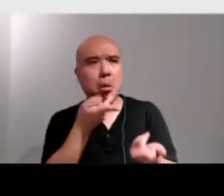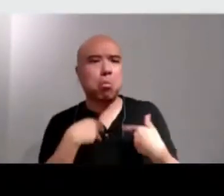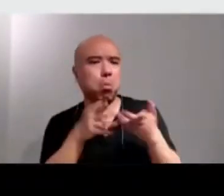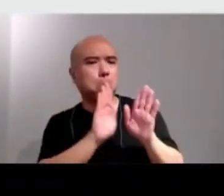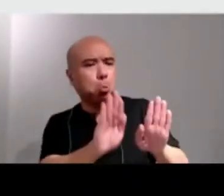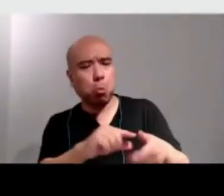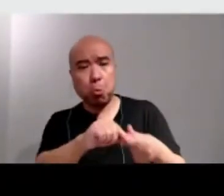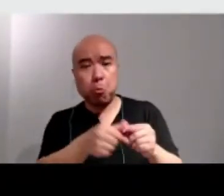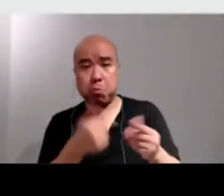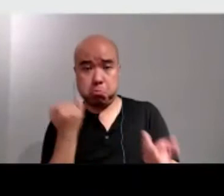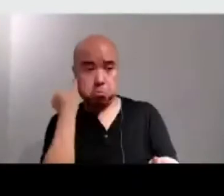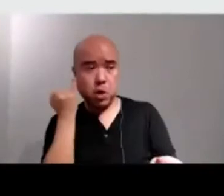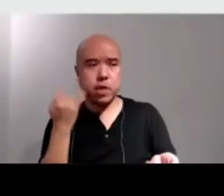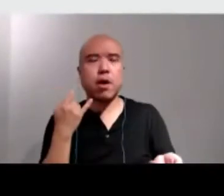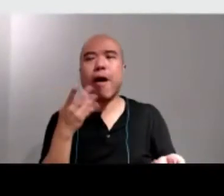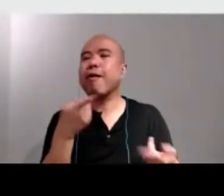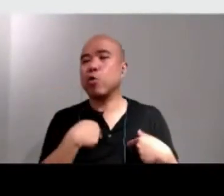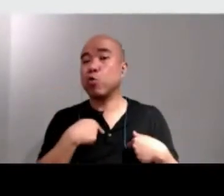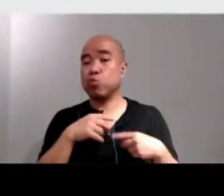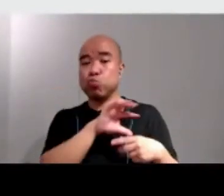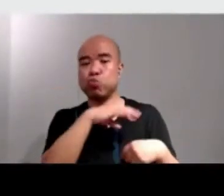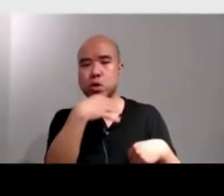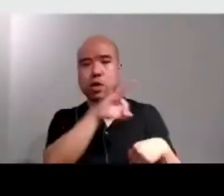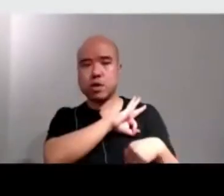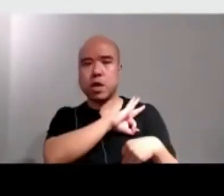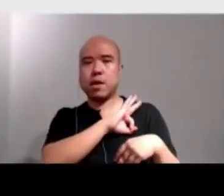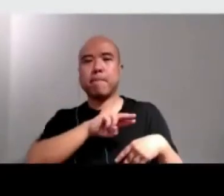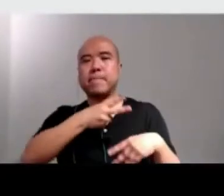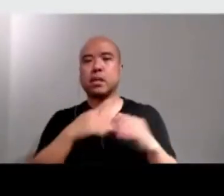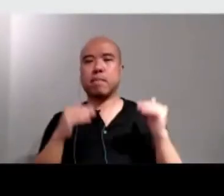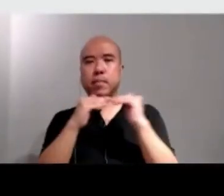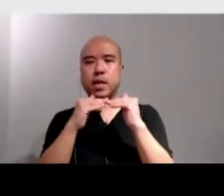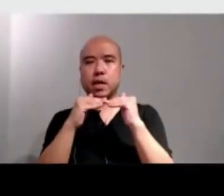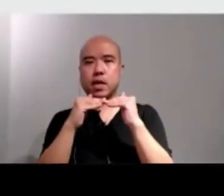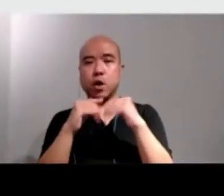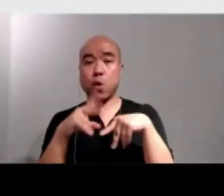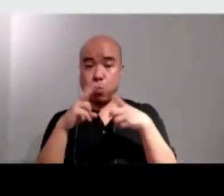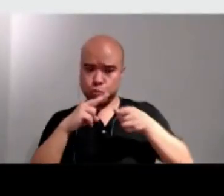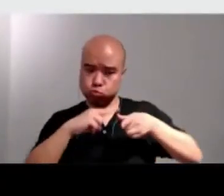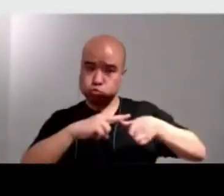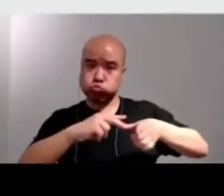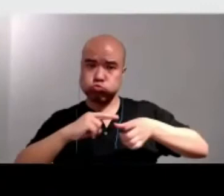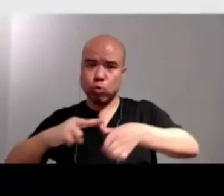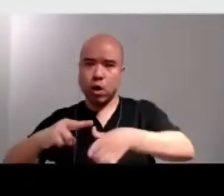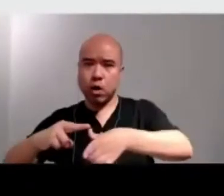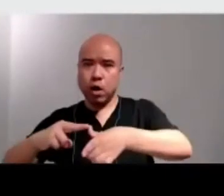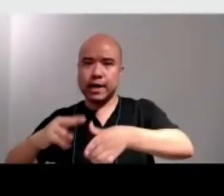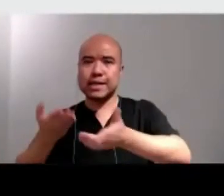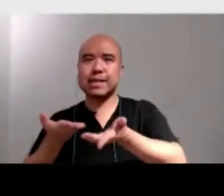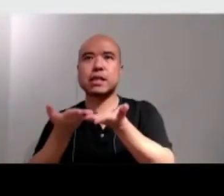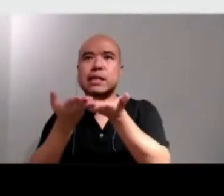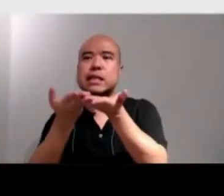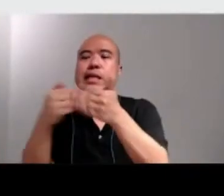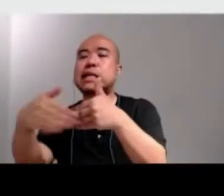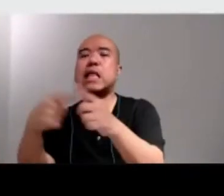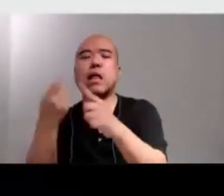們善遊就希望可以成為這個平台，在香港介紹一些不是那么多人认识或者是被人忽略了的一些慈